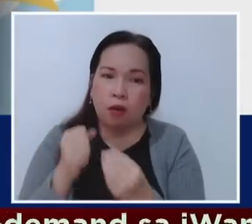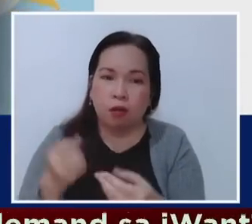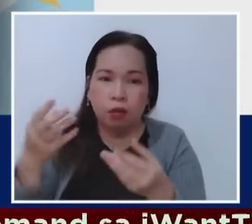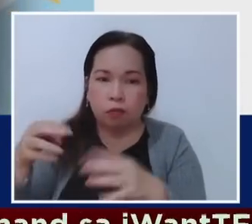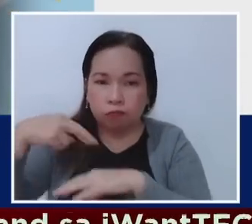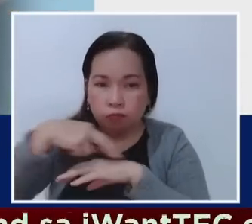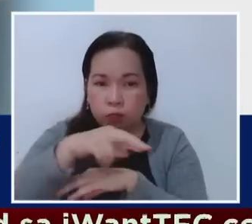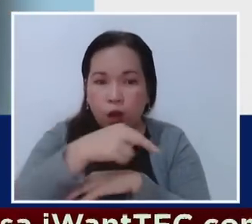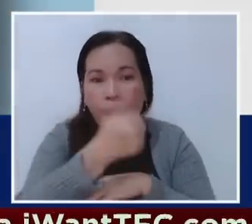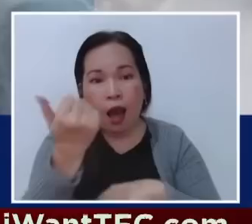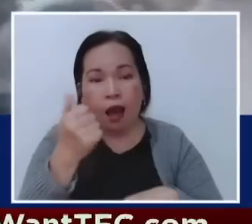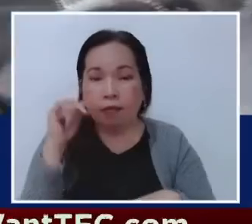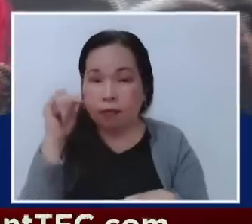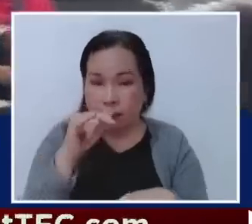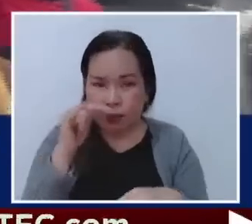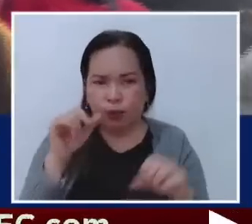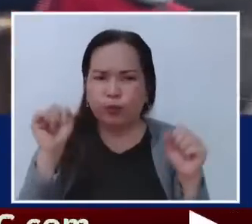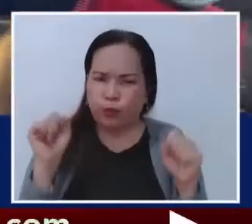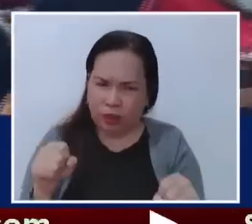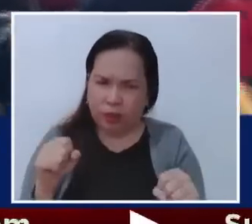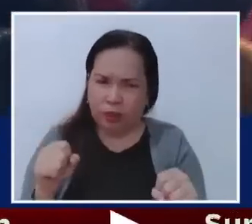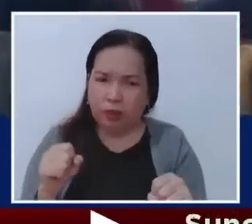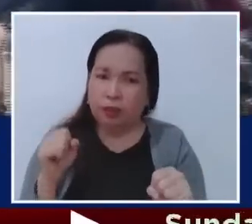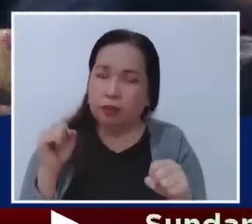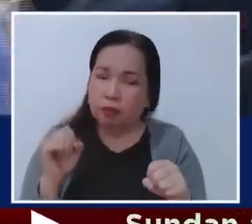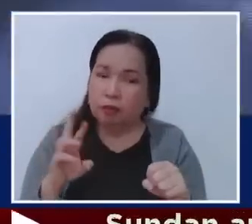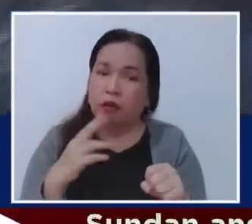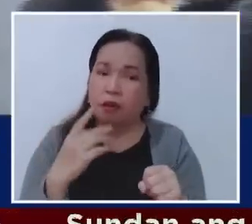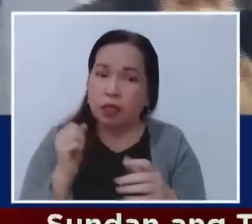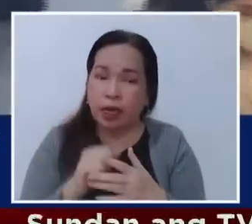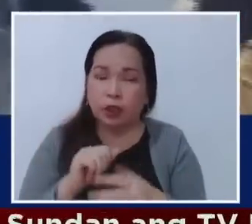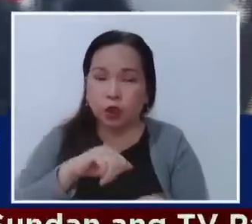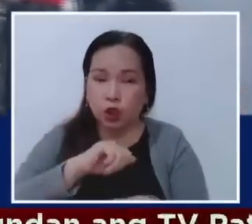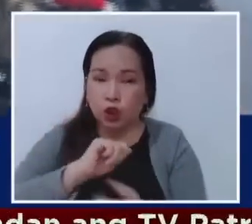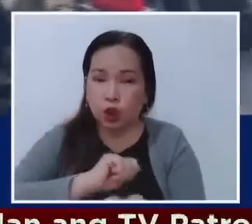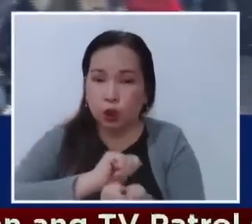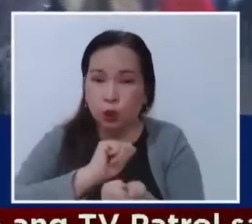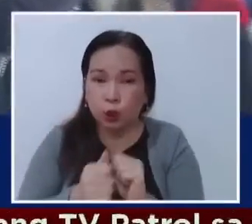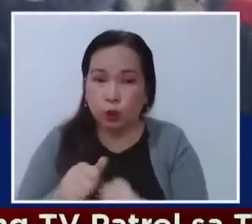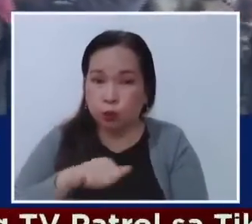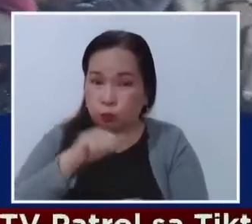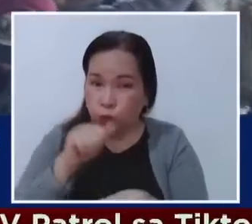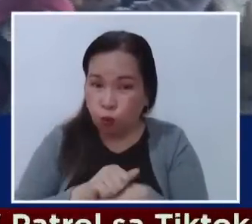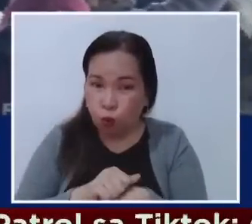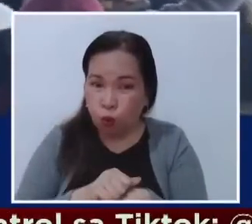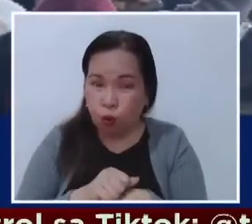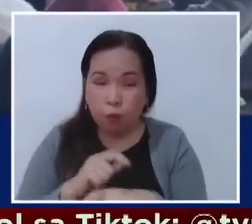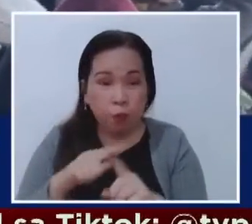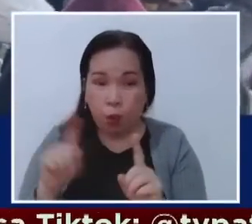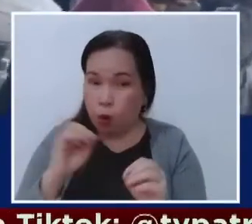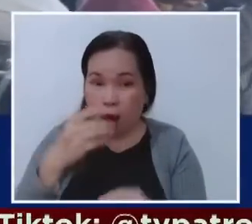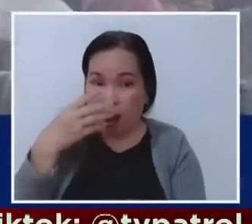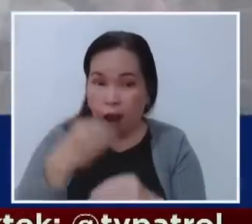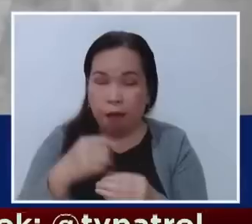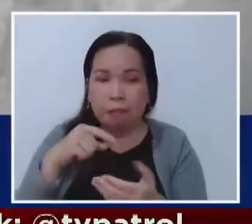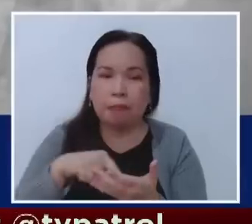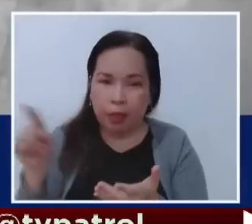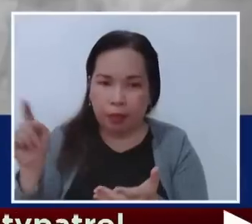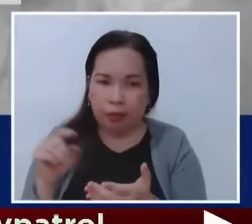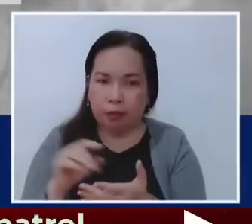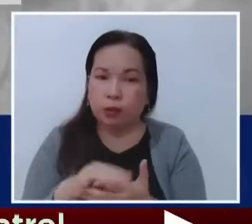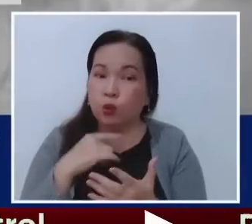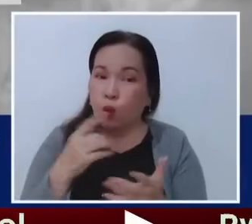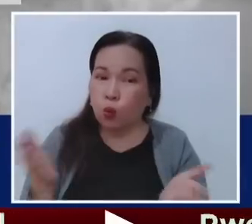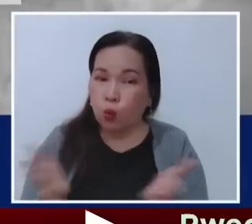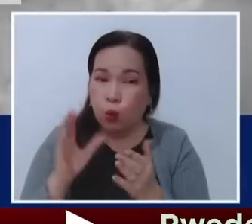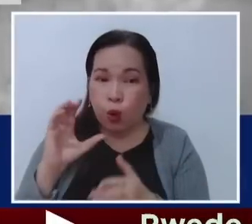airline sa ibang airline. Maaari ring ipa-rebook ang ticket nang wala ng dagdag na babayaran. Hinihimok naman ng Civil